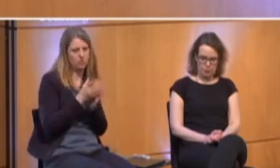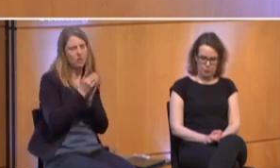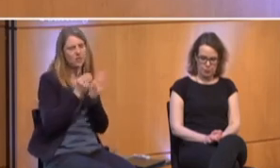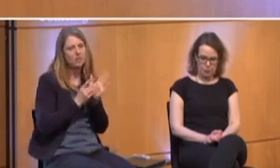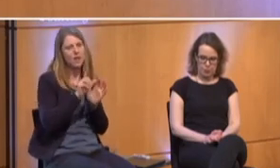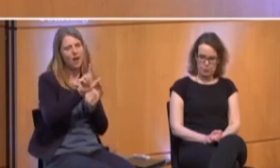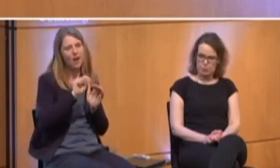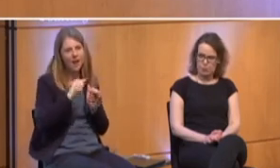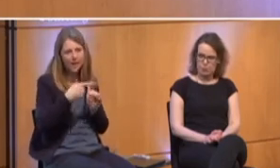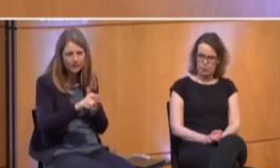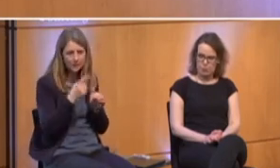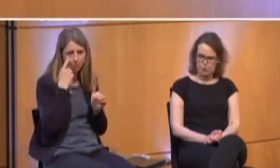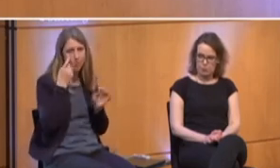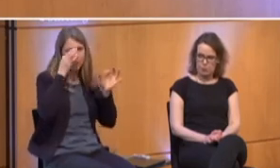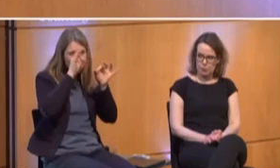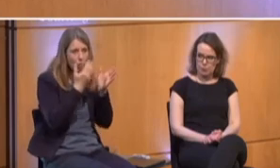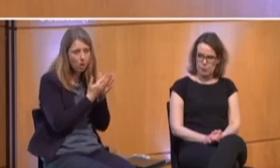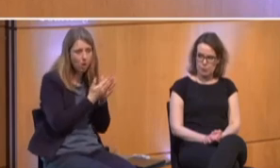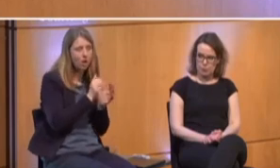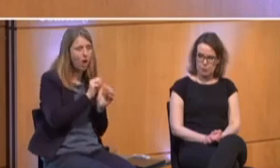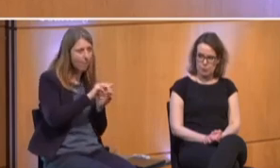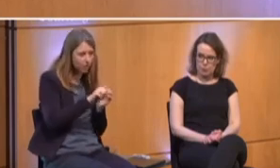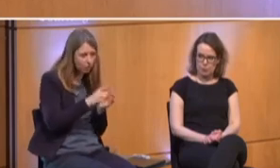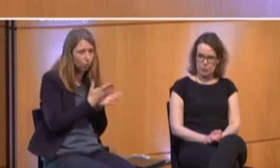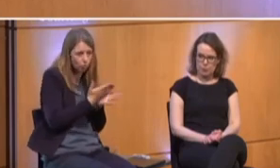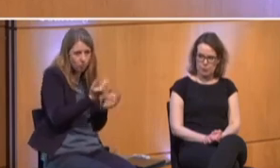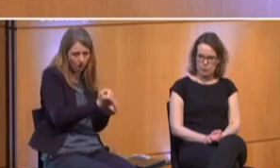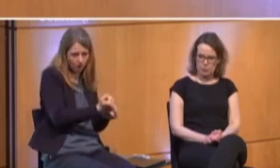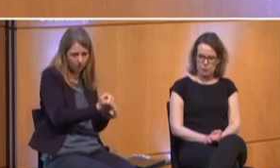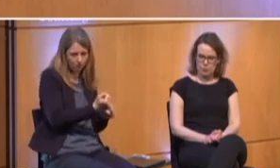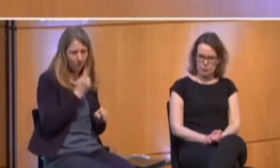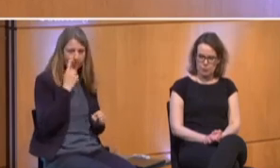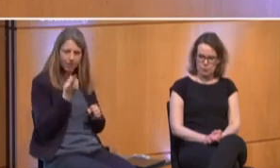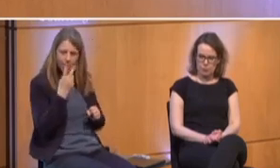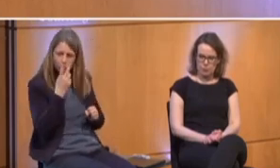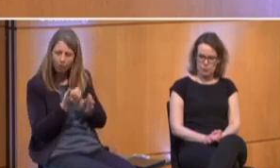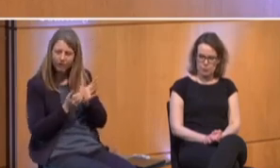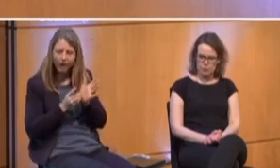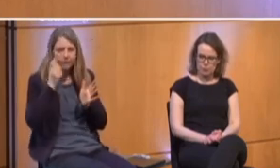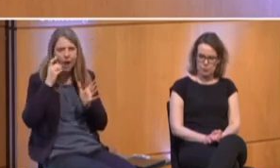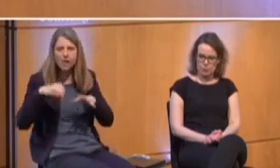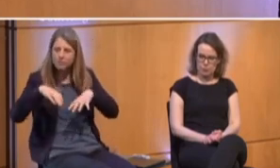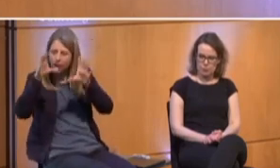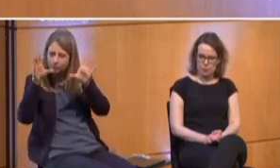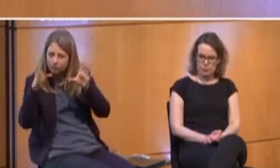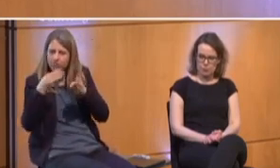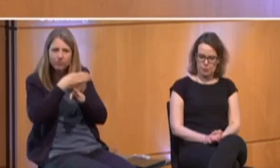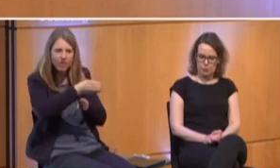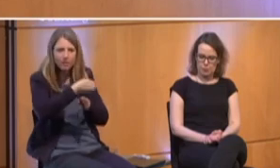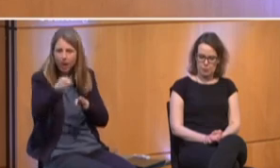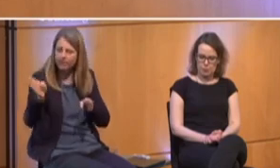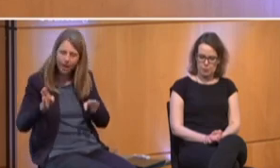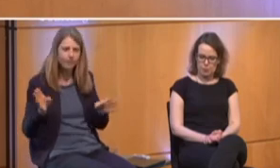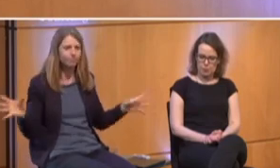Lakes. Das ist nämlich das, was ein Google, was ein Amazon, was ein Baidu macht, wegzukommen von relationalen Datenbanken, hochgradig verteilt, sondern